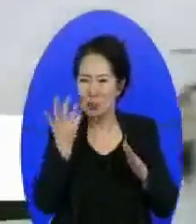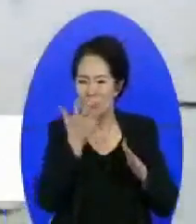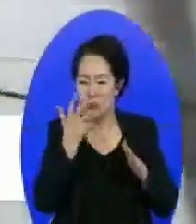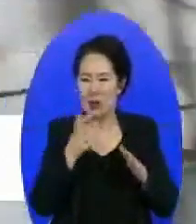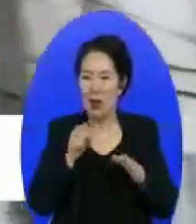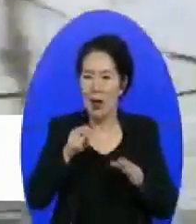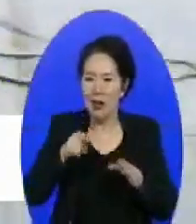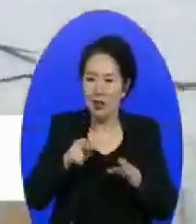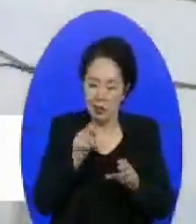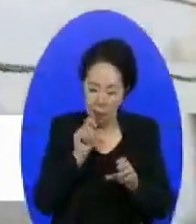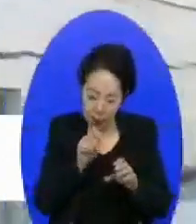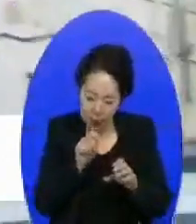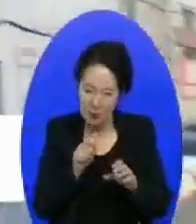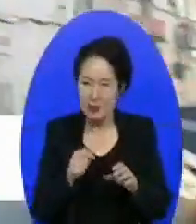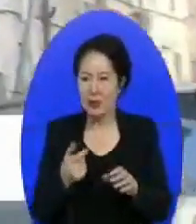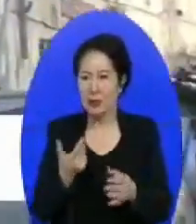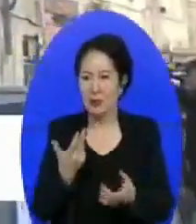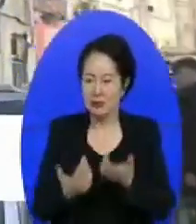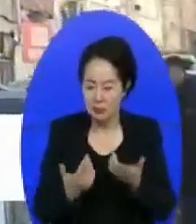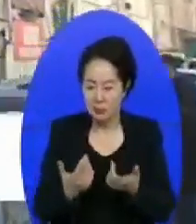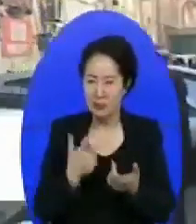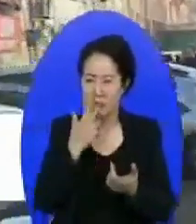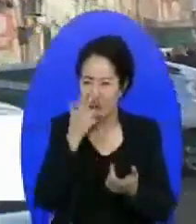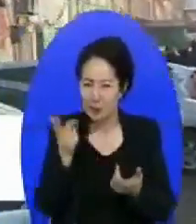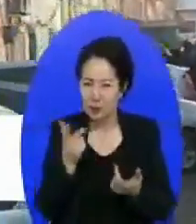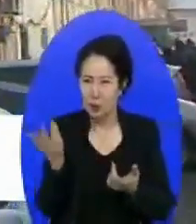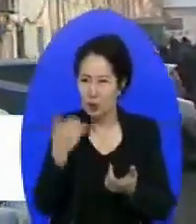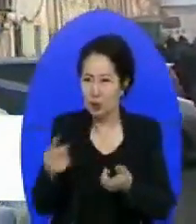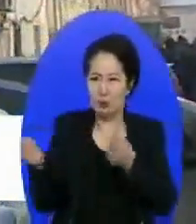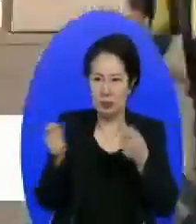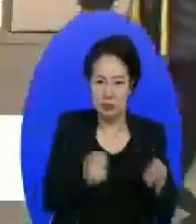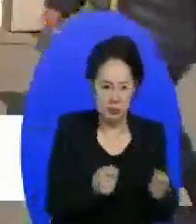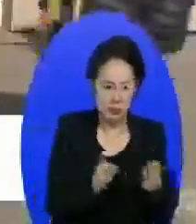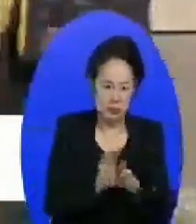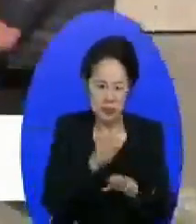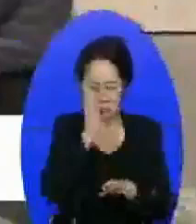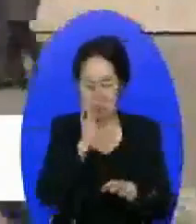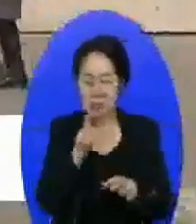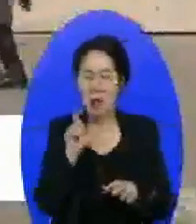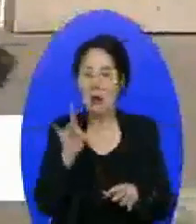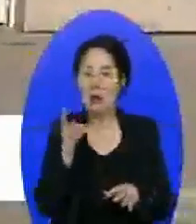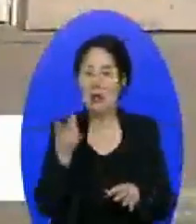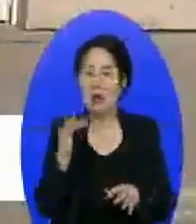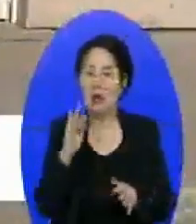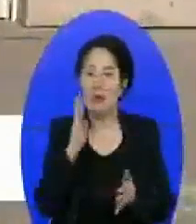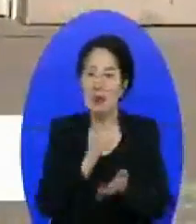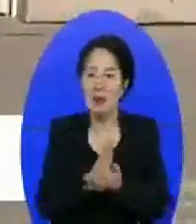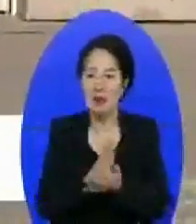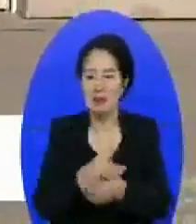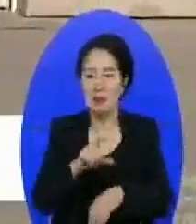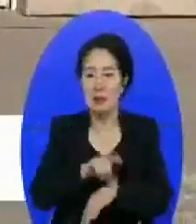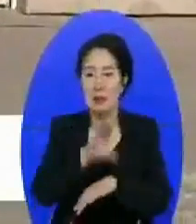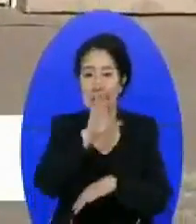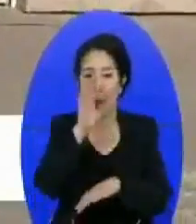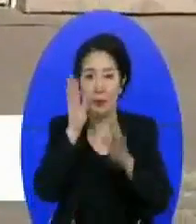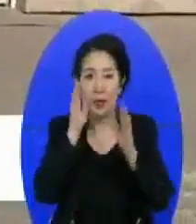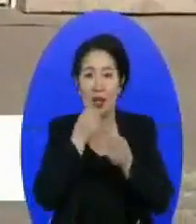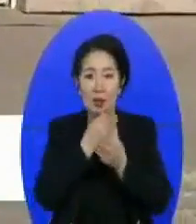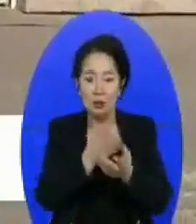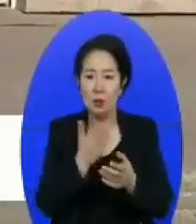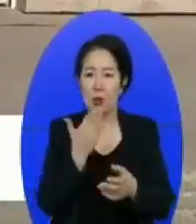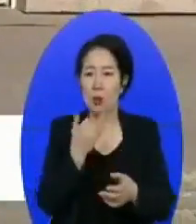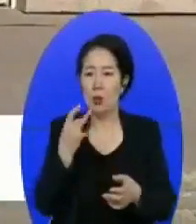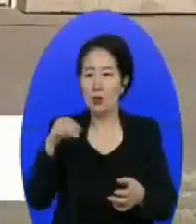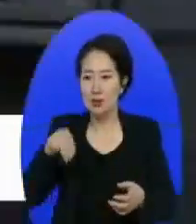градуст алт тайлуулдаг. Шатах тослох материал бензиныг шууд хэргэлдэг гэд давхар эрсдэл байгааг мэрэгжлийн байгууллагууд сануулсаар байна. За тиймээс